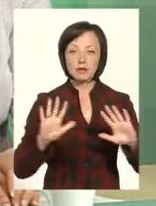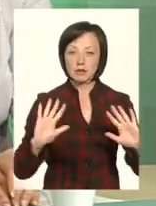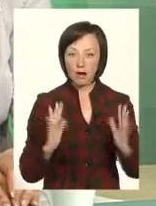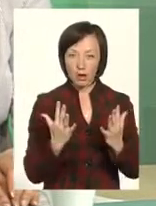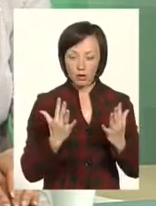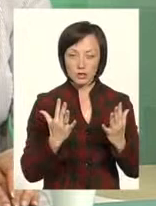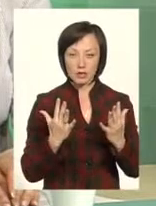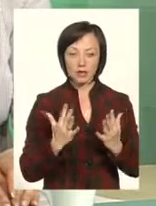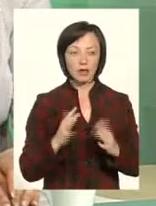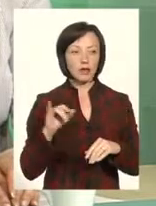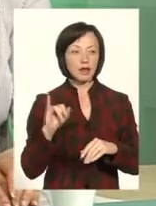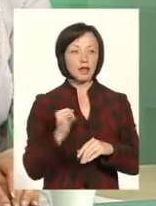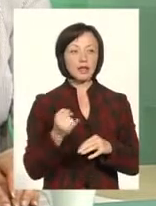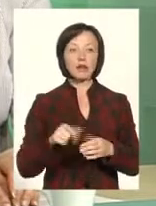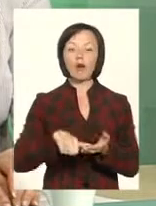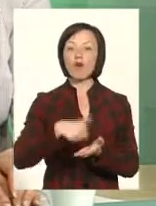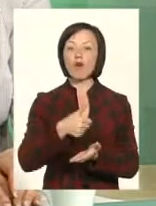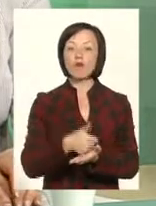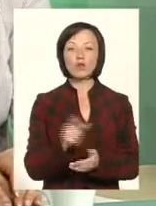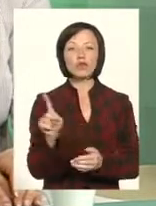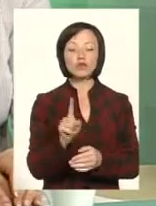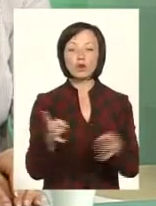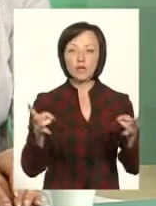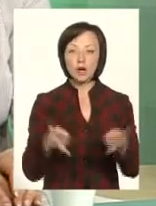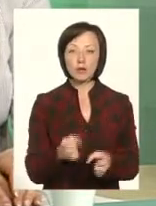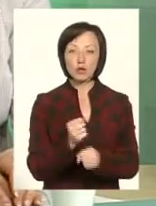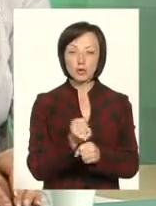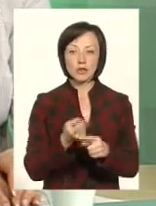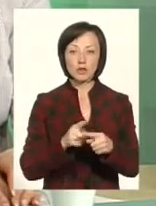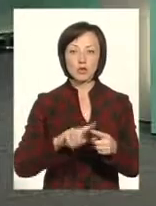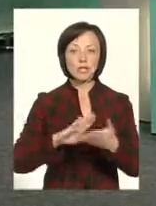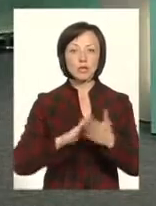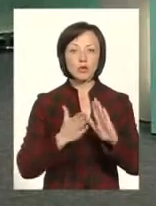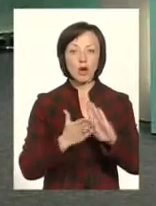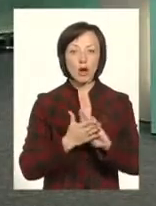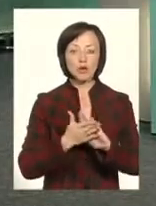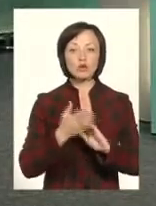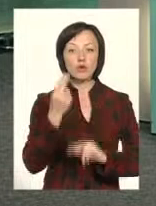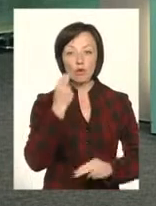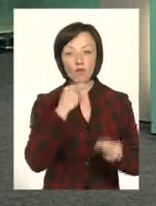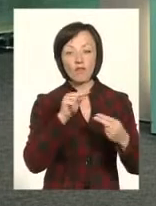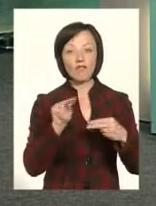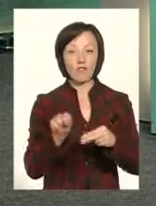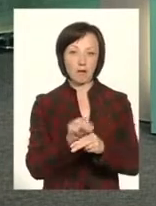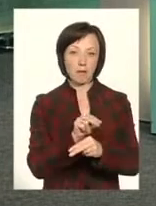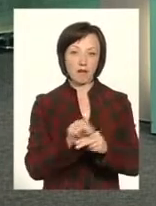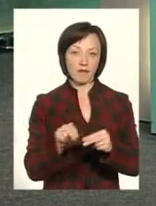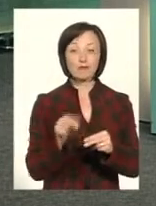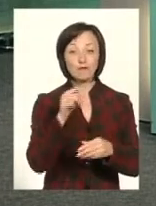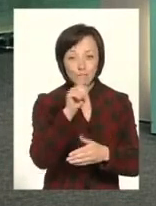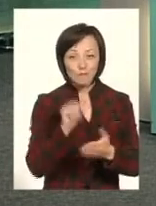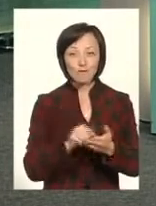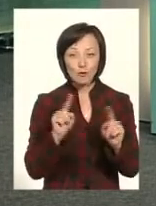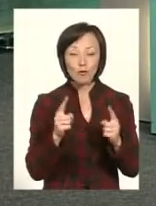сталося? І саме головне, що треба зробити, щоб цю ситуацію виправити? Так що... от, в чому проблема? В